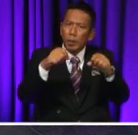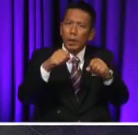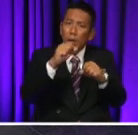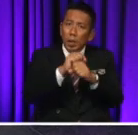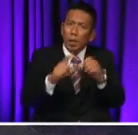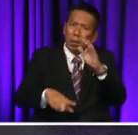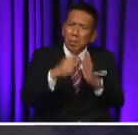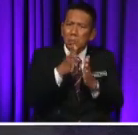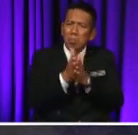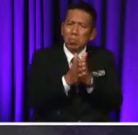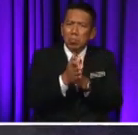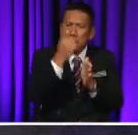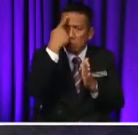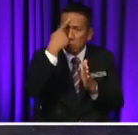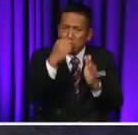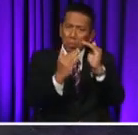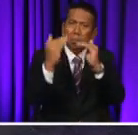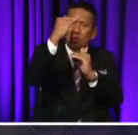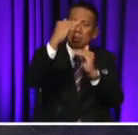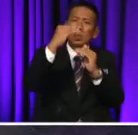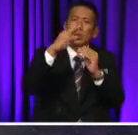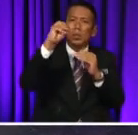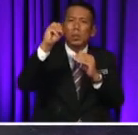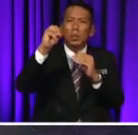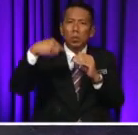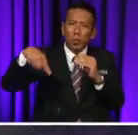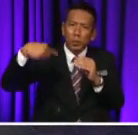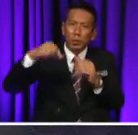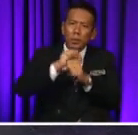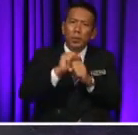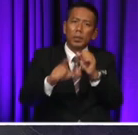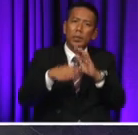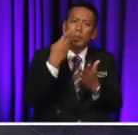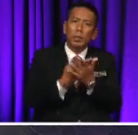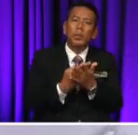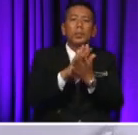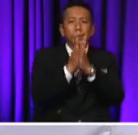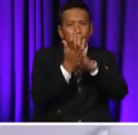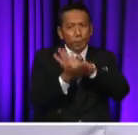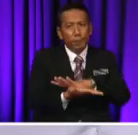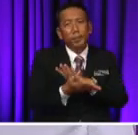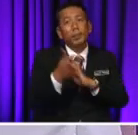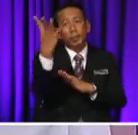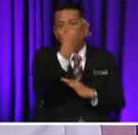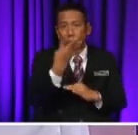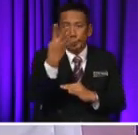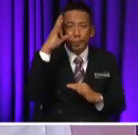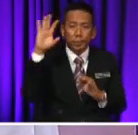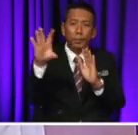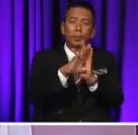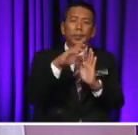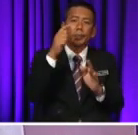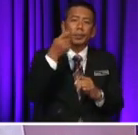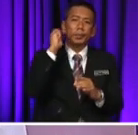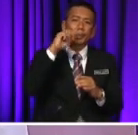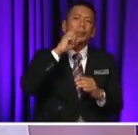menghasilkan mutu pekerjaan yang lebih baik jadi pada keempat-empat gambar tadi syafiqah telah